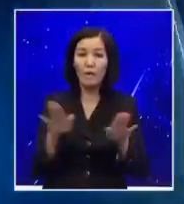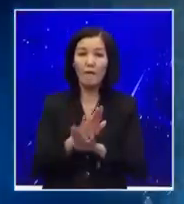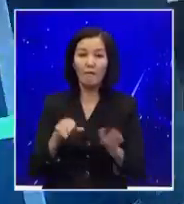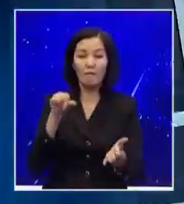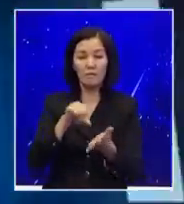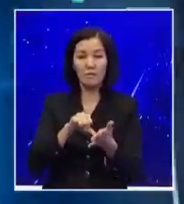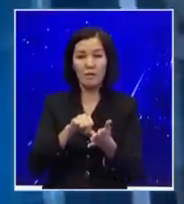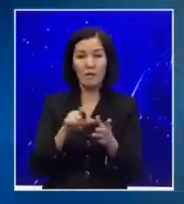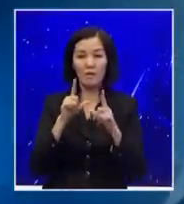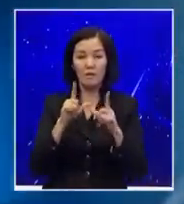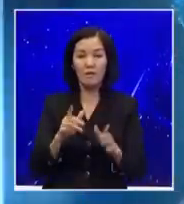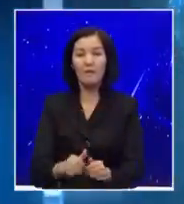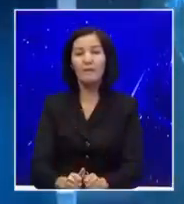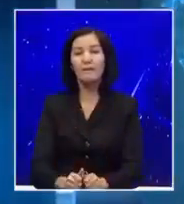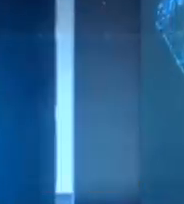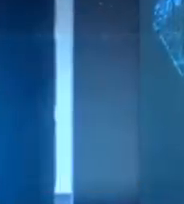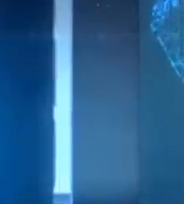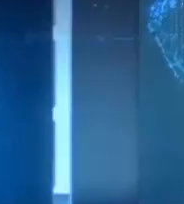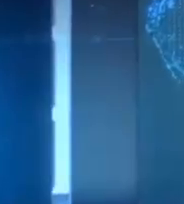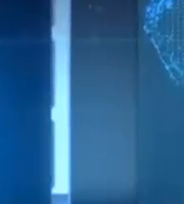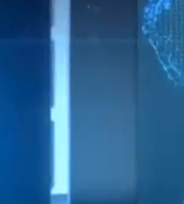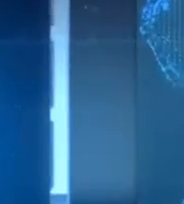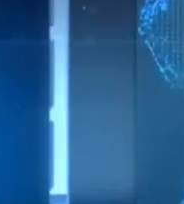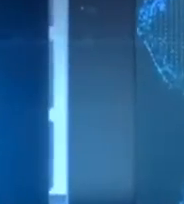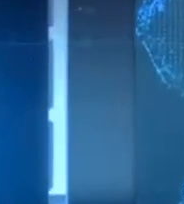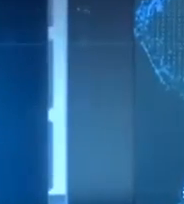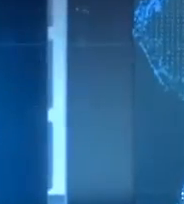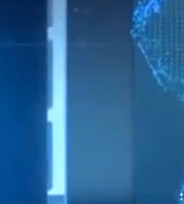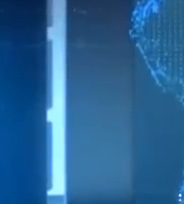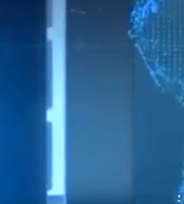Нұрланұлы, Қайрат Қазтұрғанов, Жетісу телеарнасы, Текелі қаласынан.